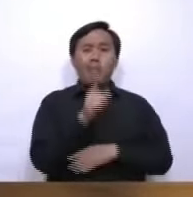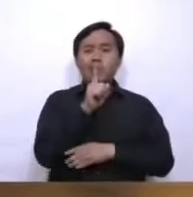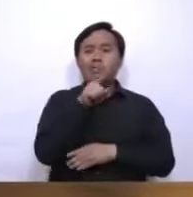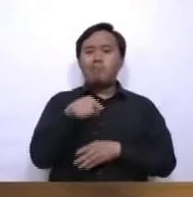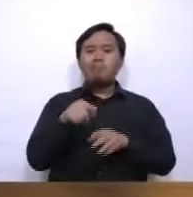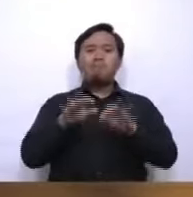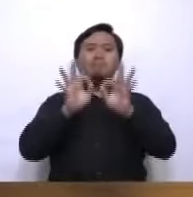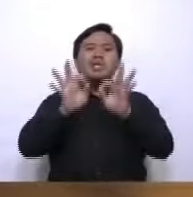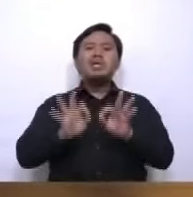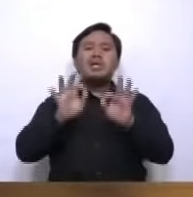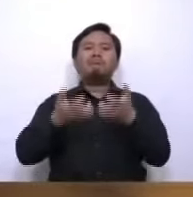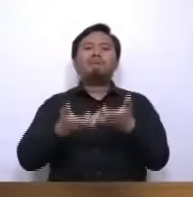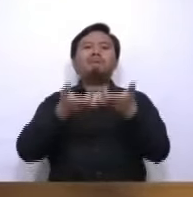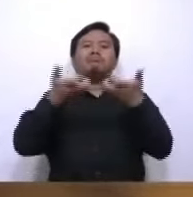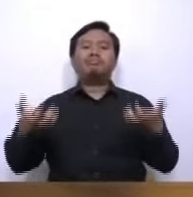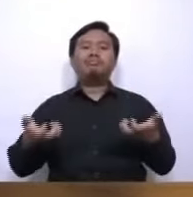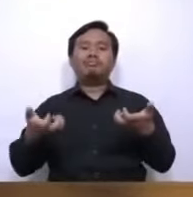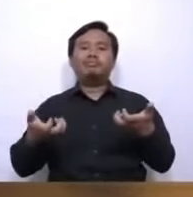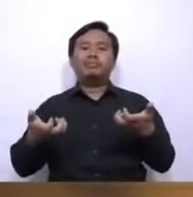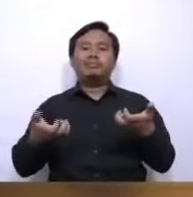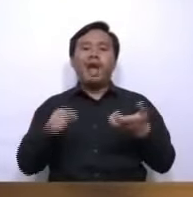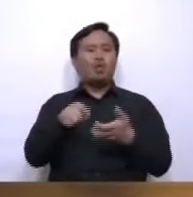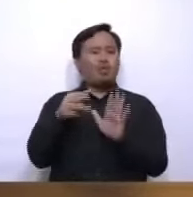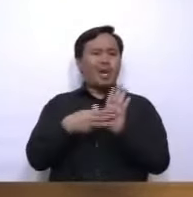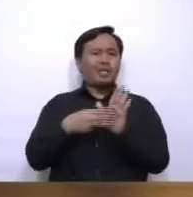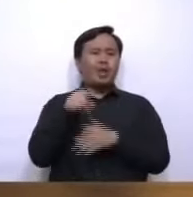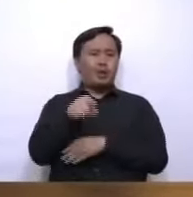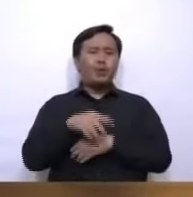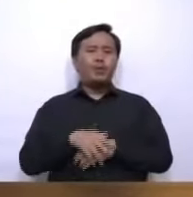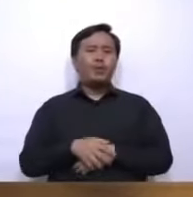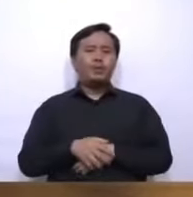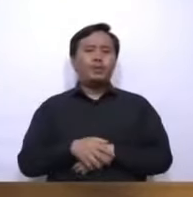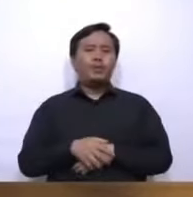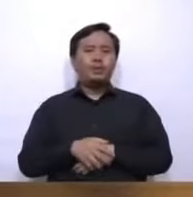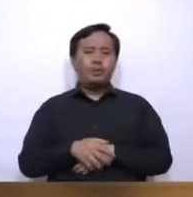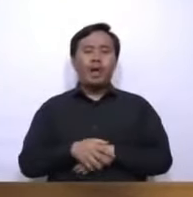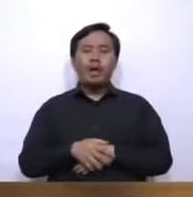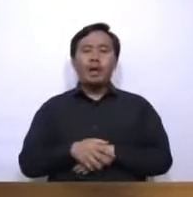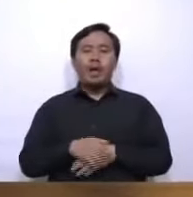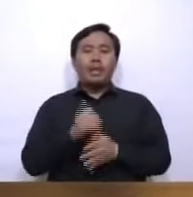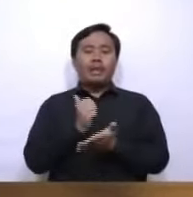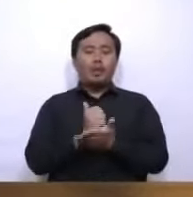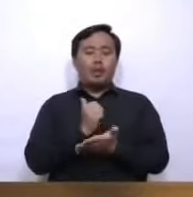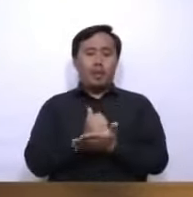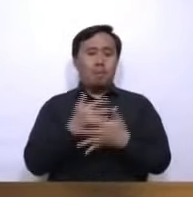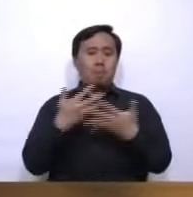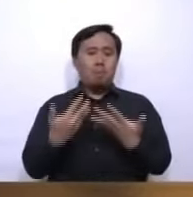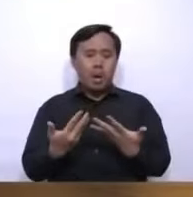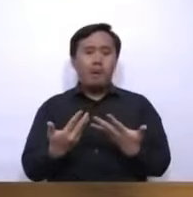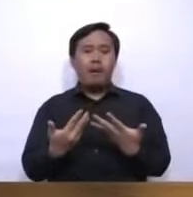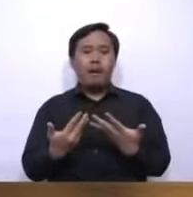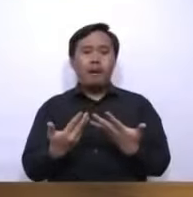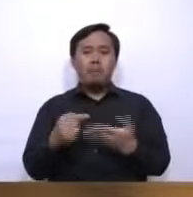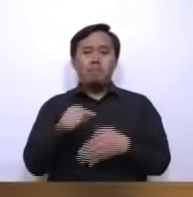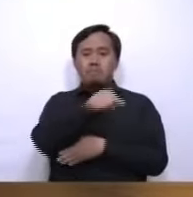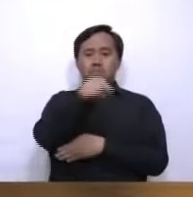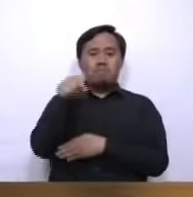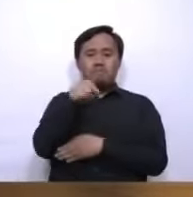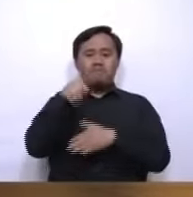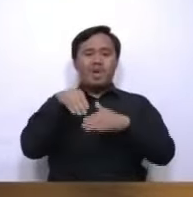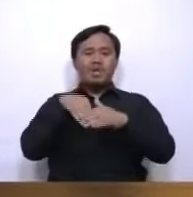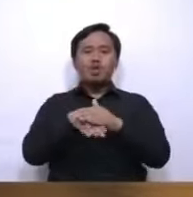pendidikannya terpisah dari pendidikan umum. Itu persoalannya. Nah tentu adalah bagaimana mereka masuk ke